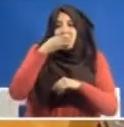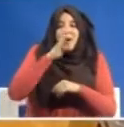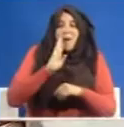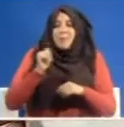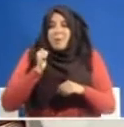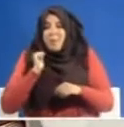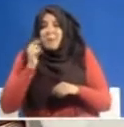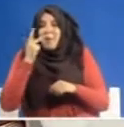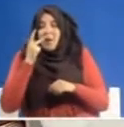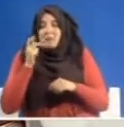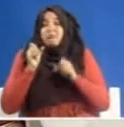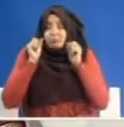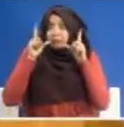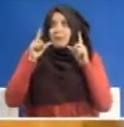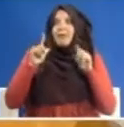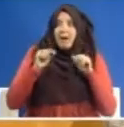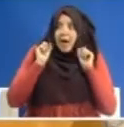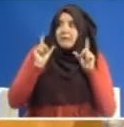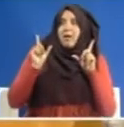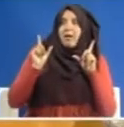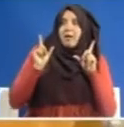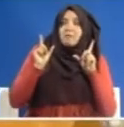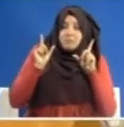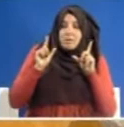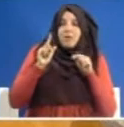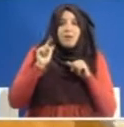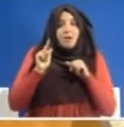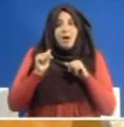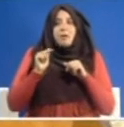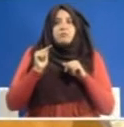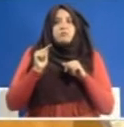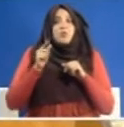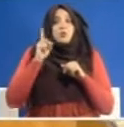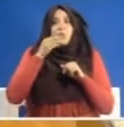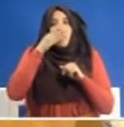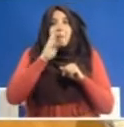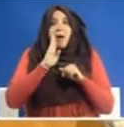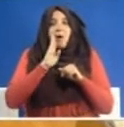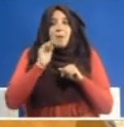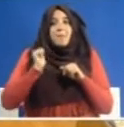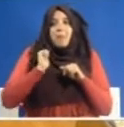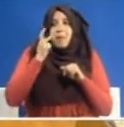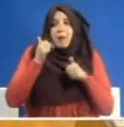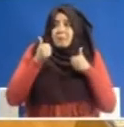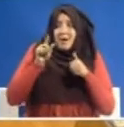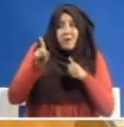الأمهات، والوعي موجود ومنظومة القيم موجودة أصلا عند الأبوين، عند الأب والأم موجودة